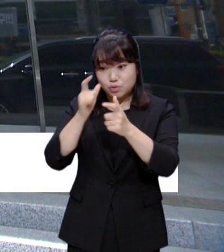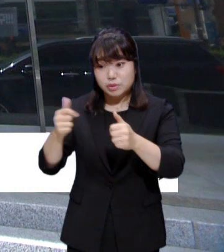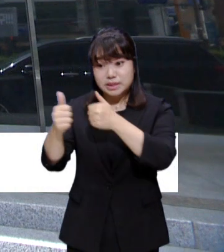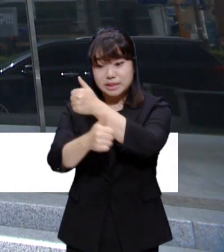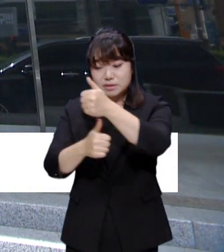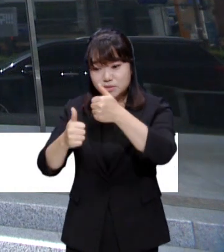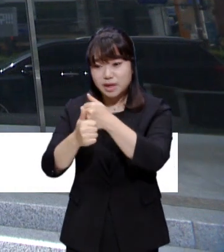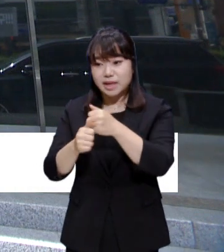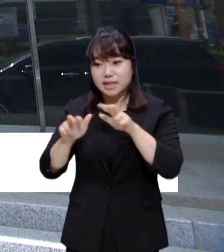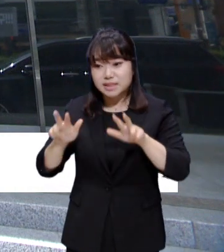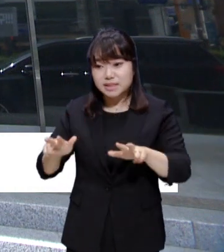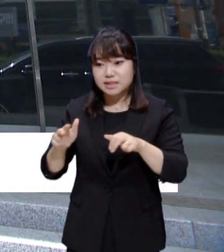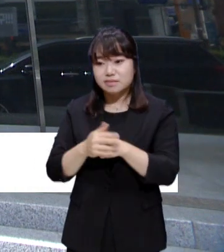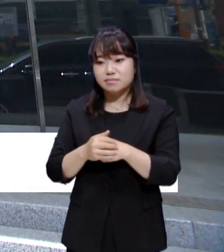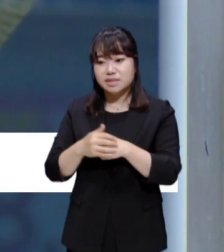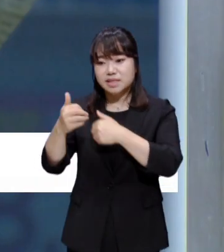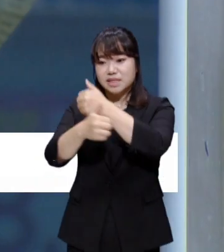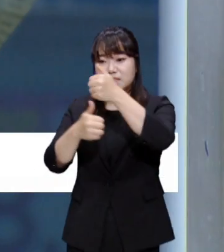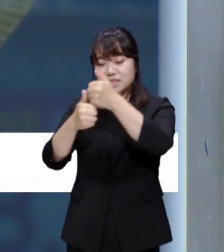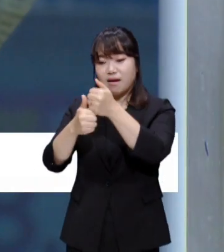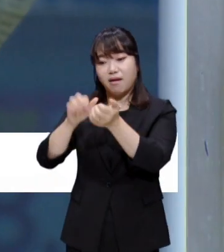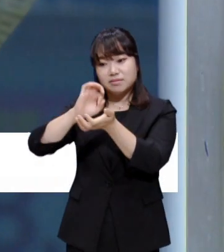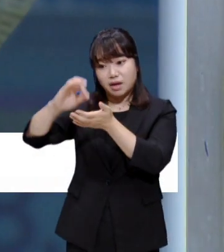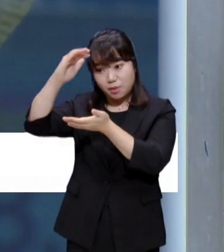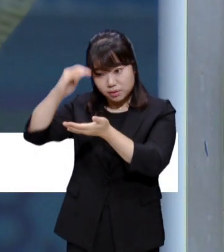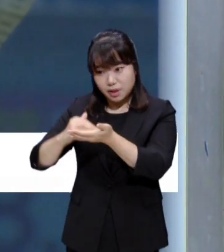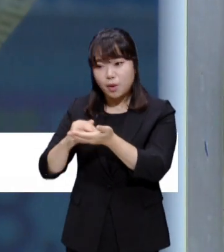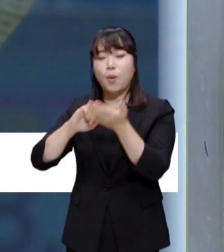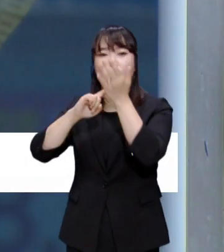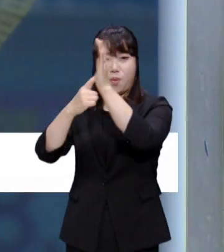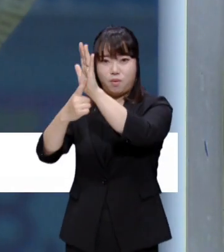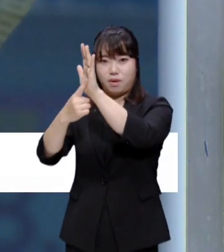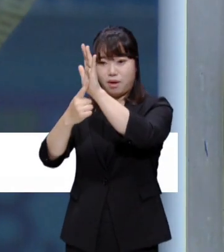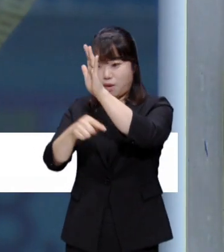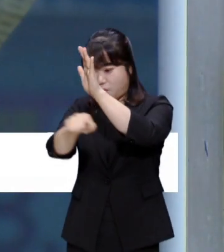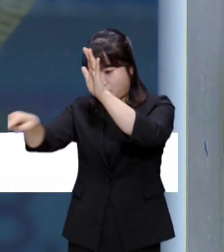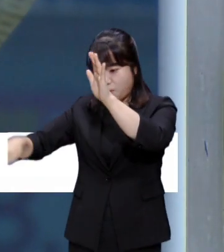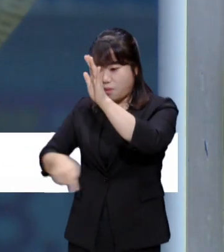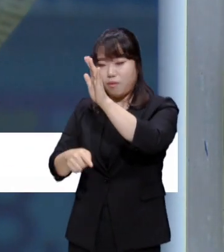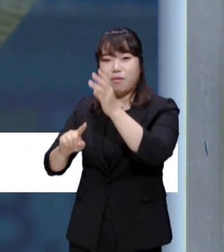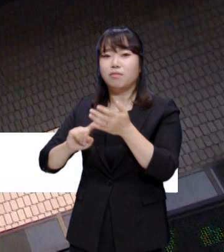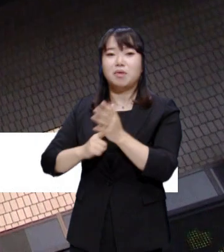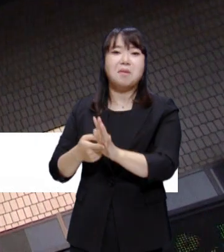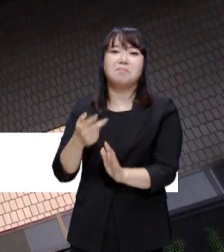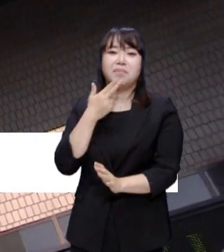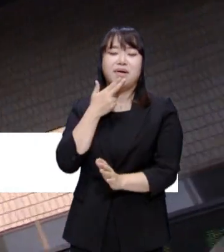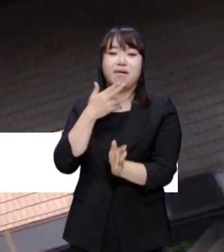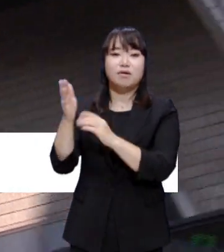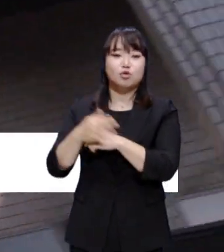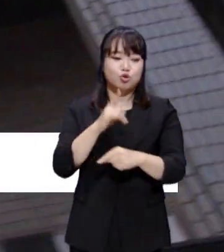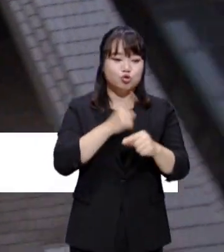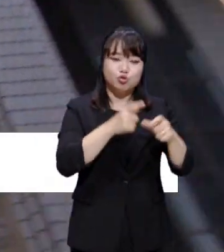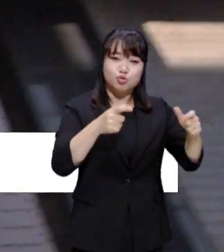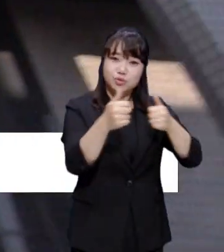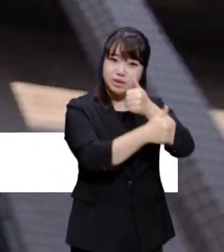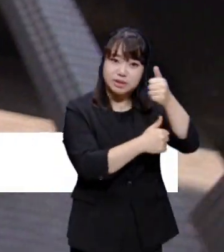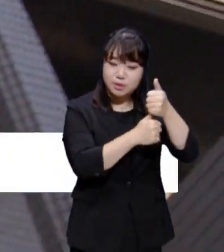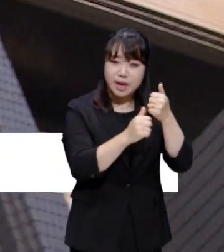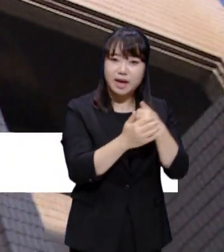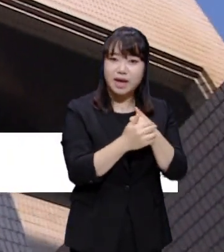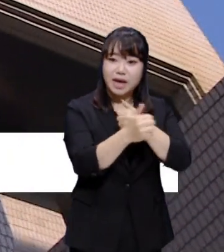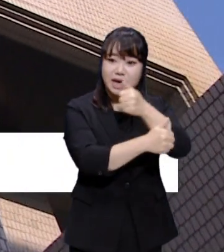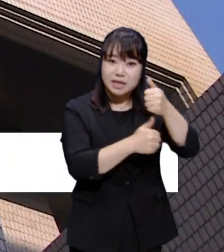강서구의회는 현재 의장이 쓴 업무 추진비만 그 내역을 공개하고 있습니다. 또 서울 중구의회는